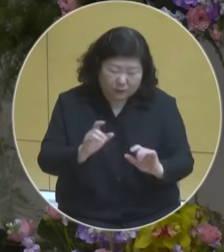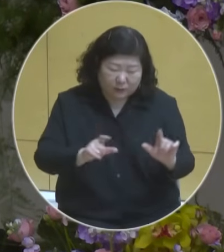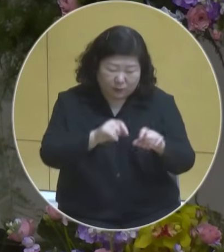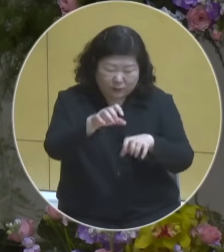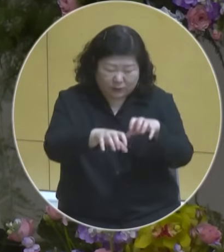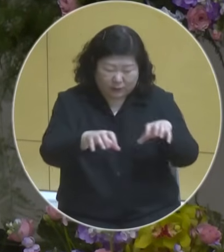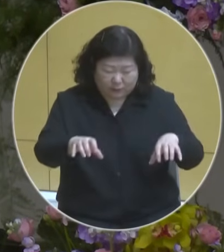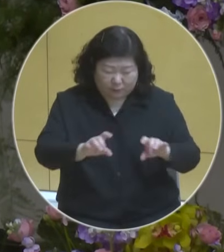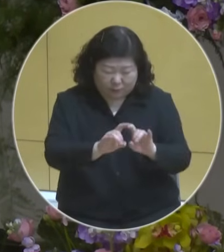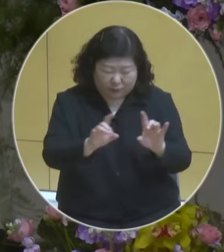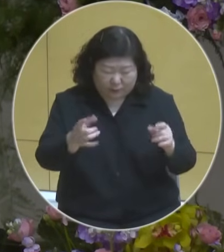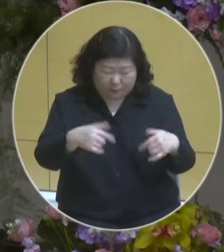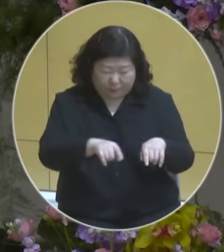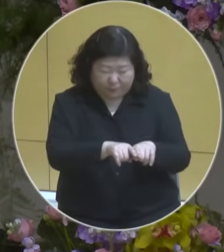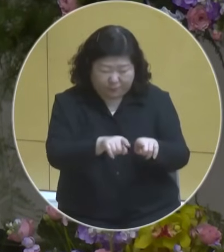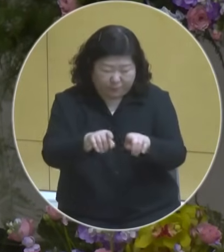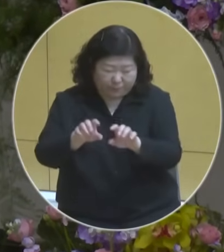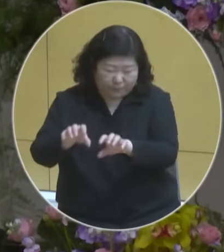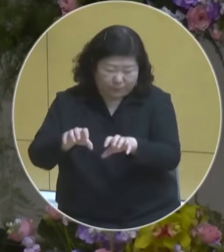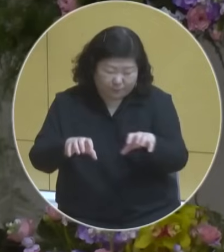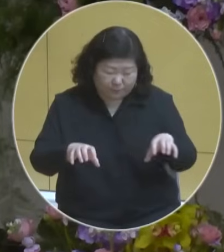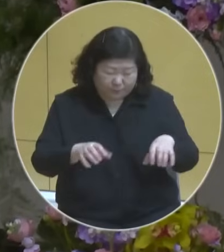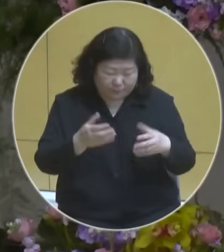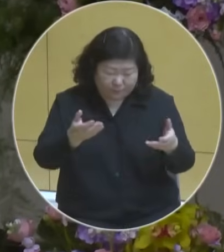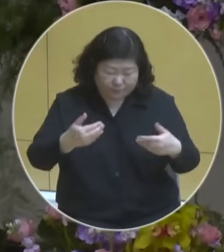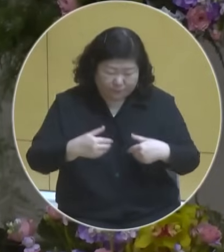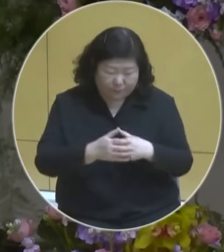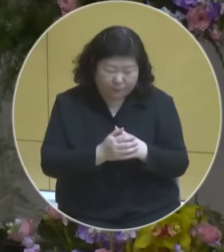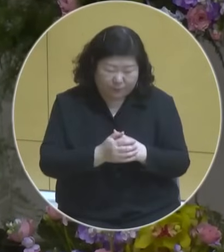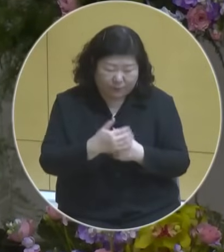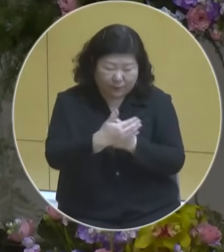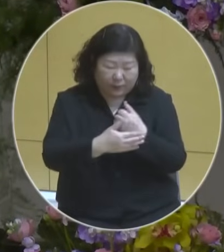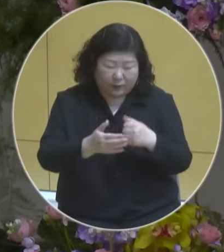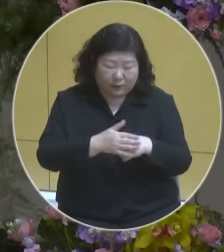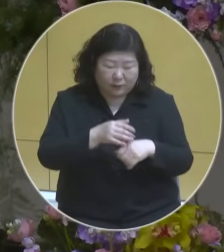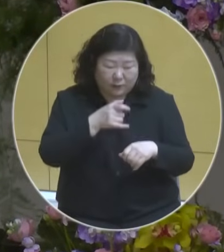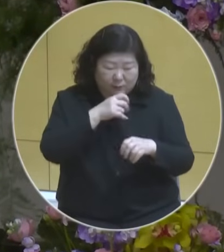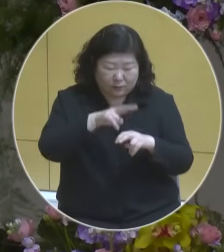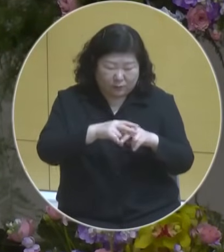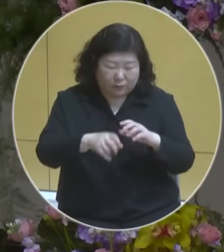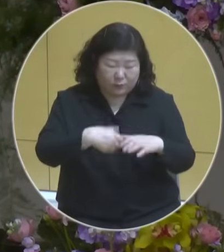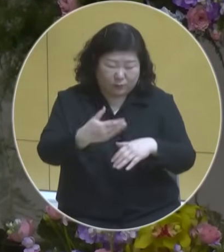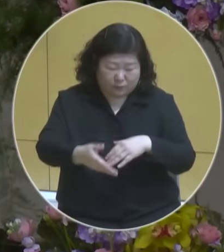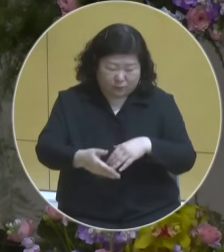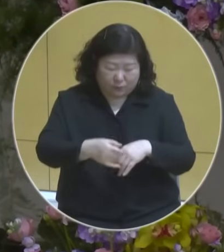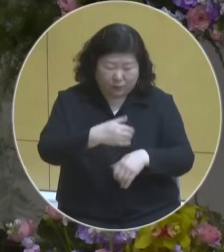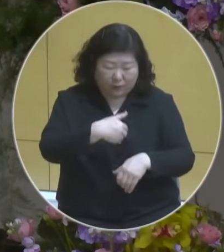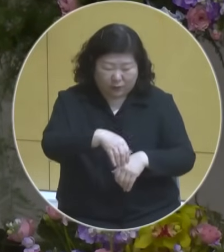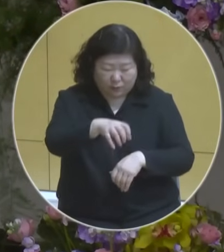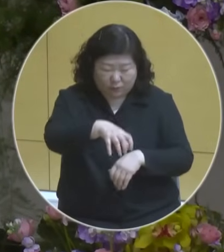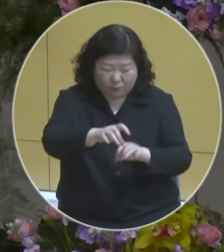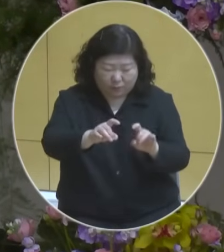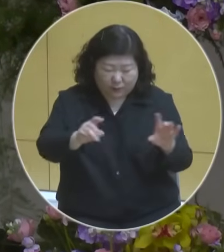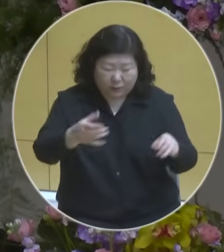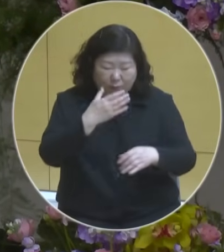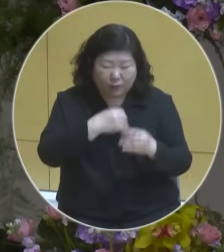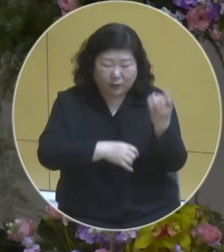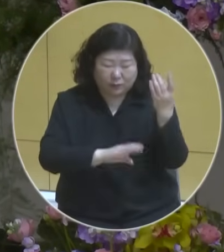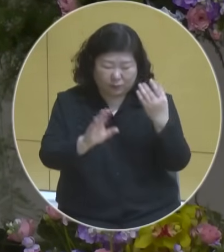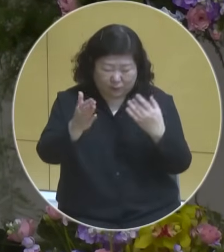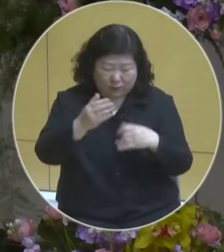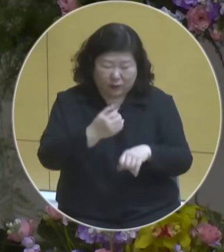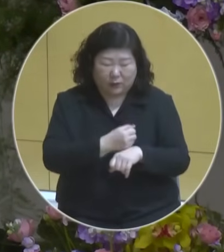주님 함께해주셔서 은혜의 샘물이 넘치게 하시고 가는 곳마다 복의 근원이 되는 삶 살게 해